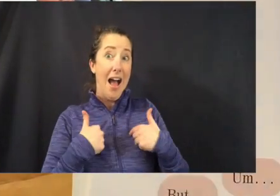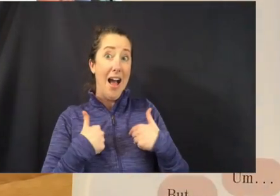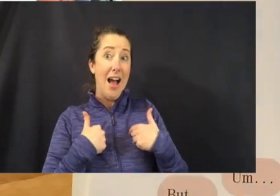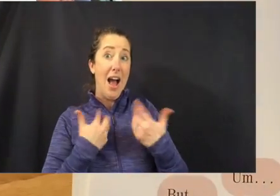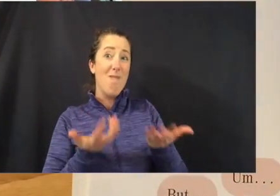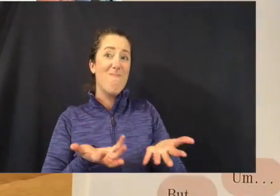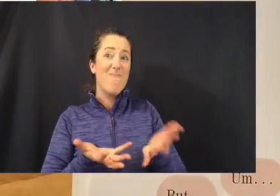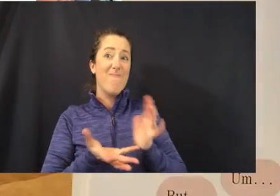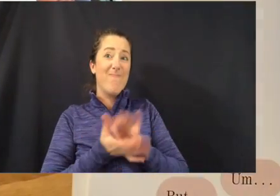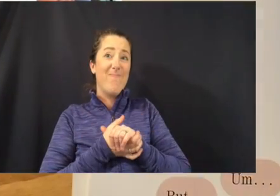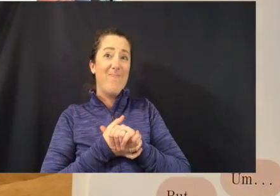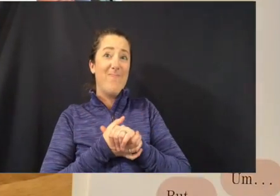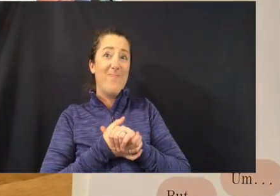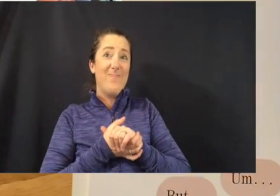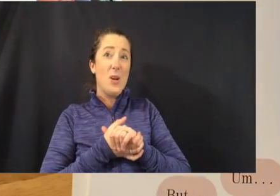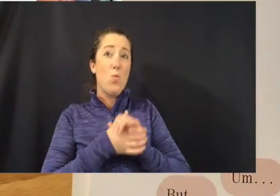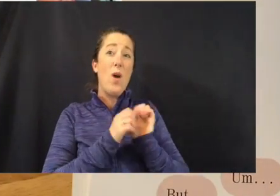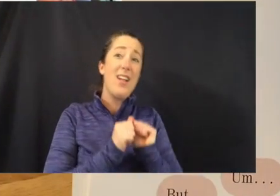But,